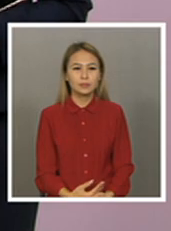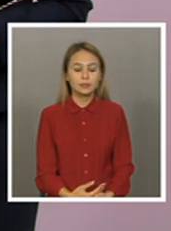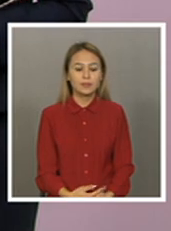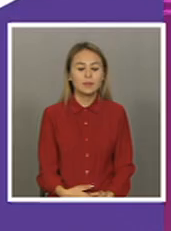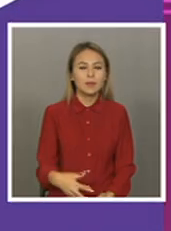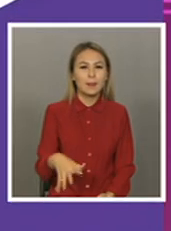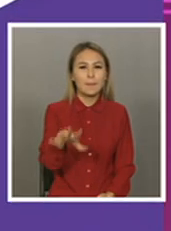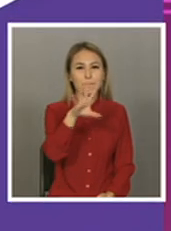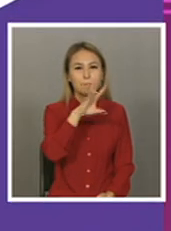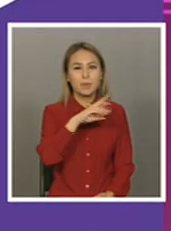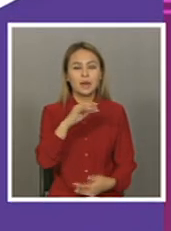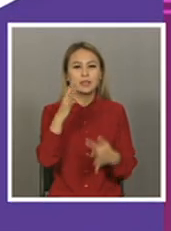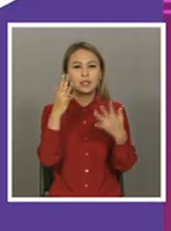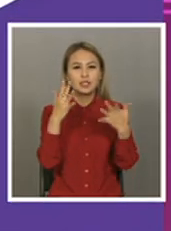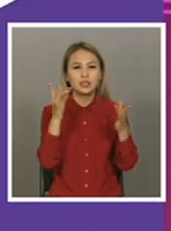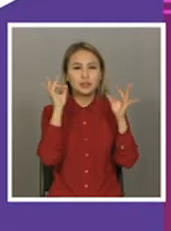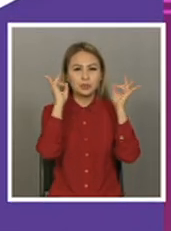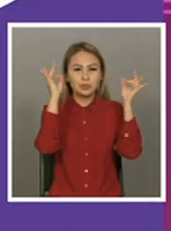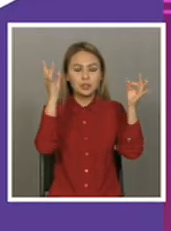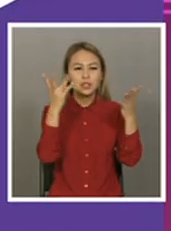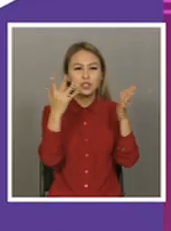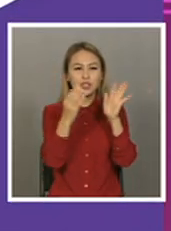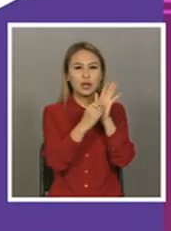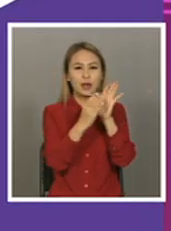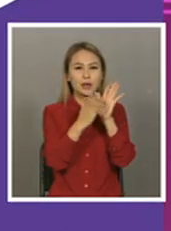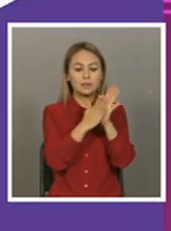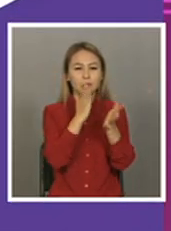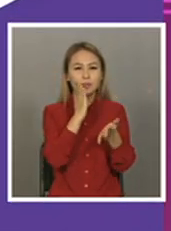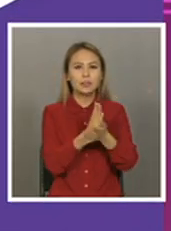Барлығы неше дыбыс, неше әріп бар?